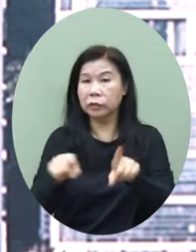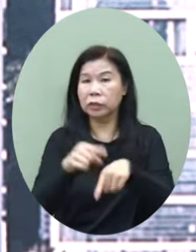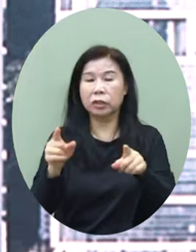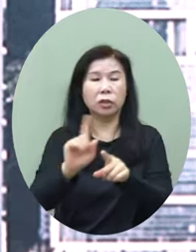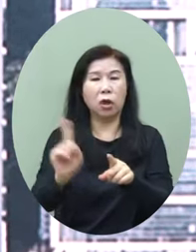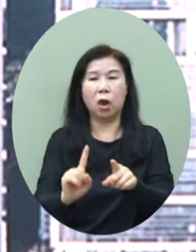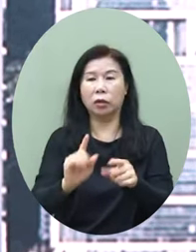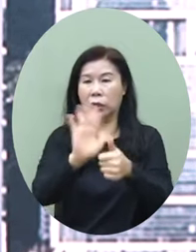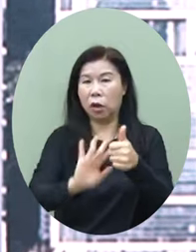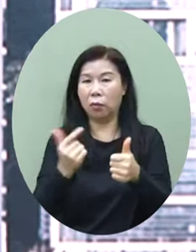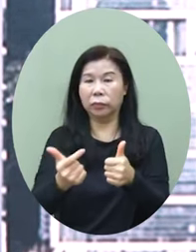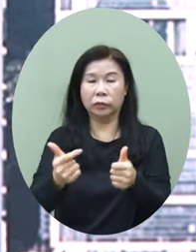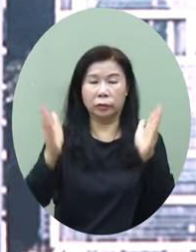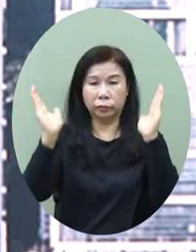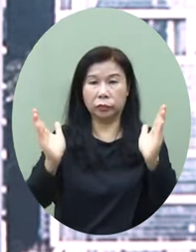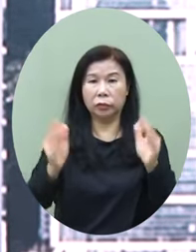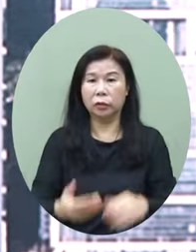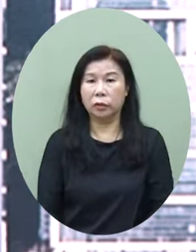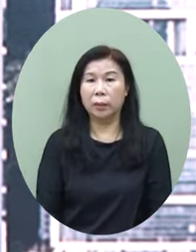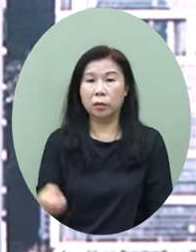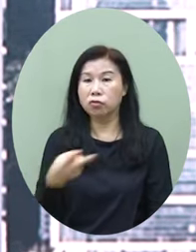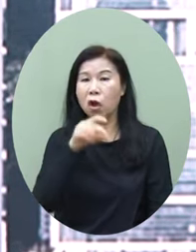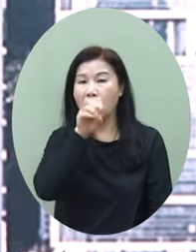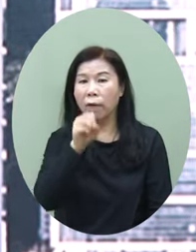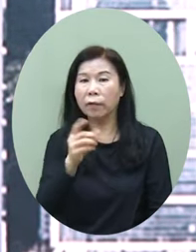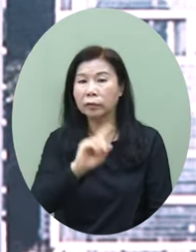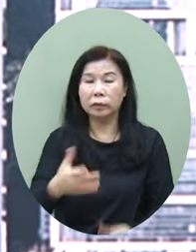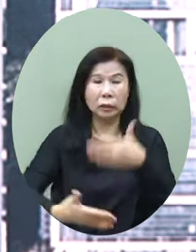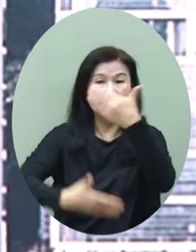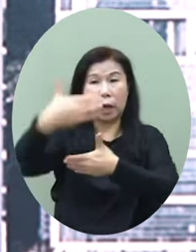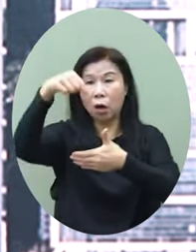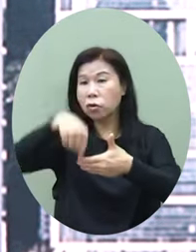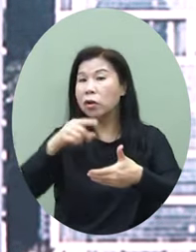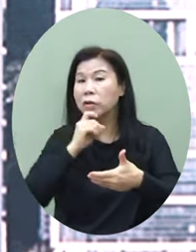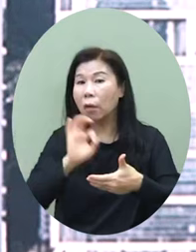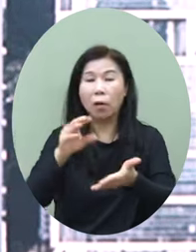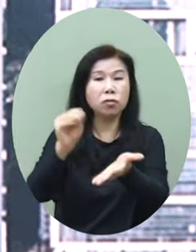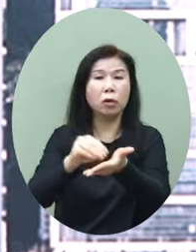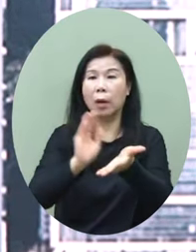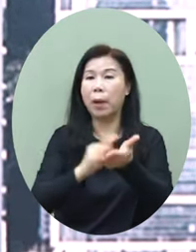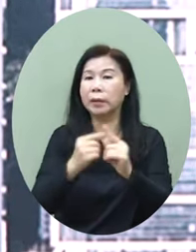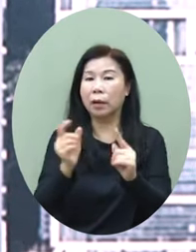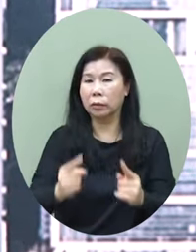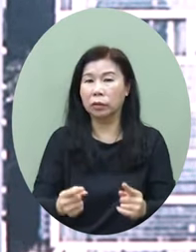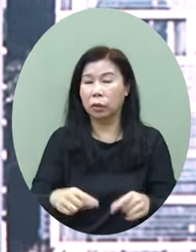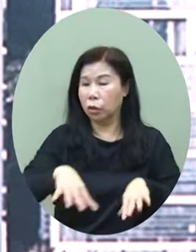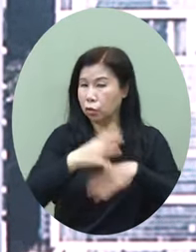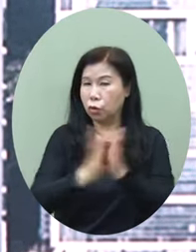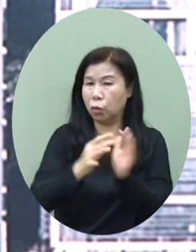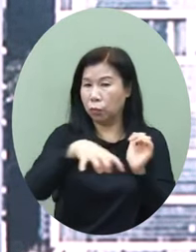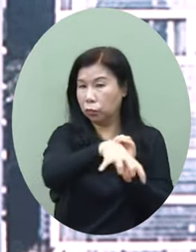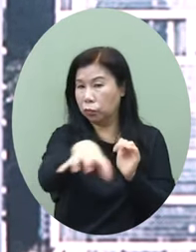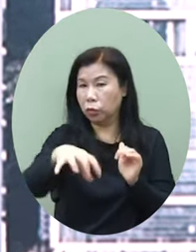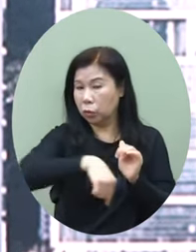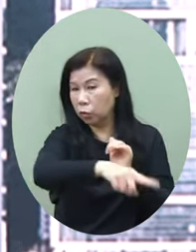受到限制的這裡就不需要再看這些樓裡面有沒有確診個案整個區域裡面